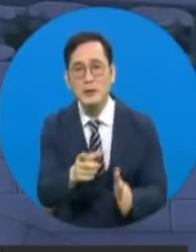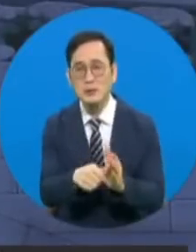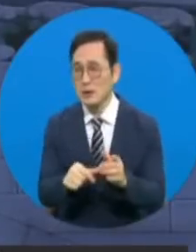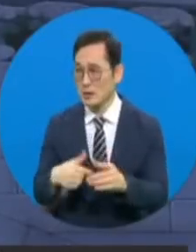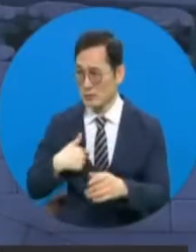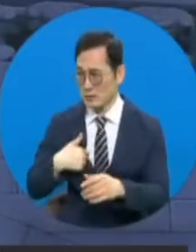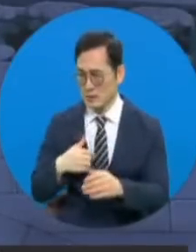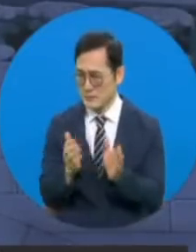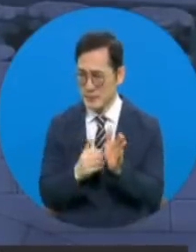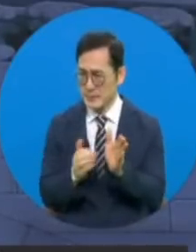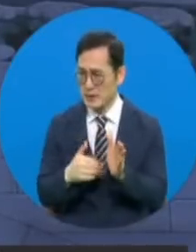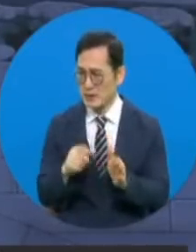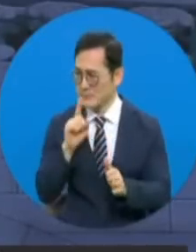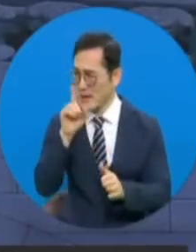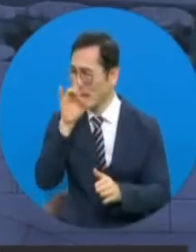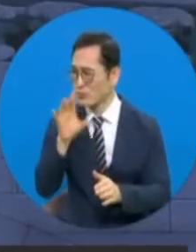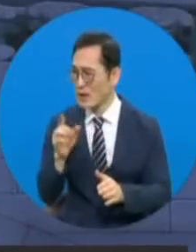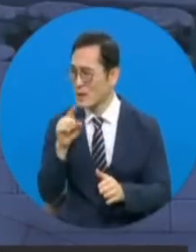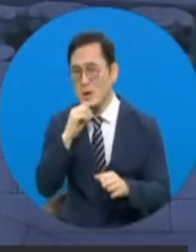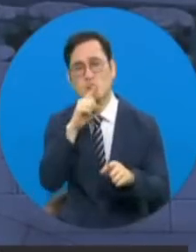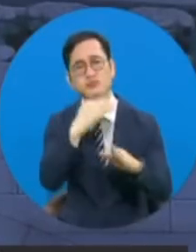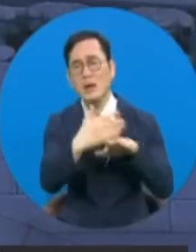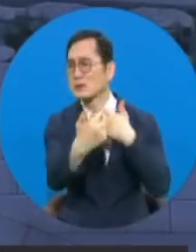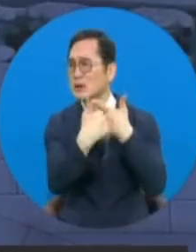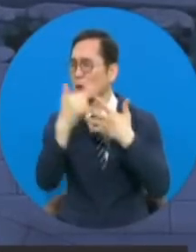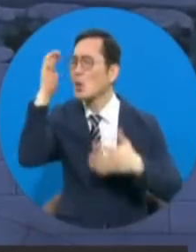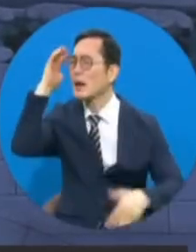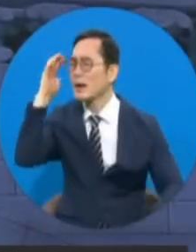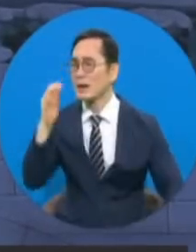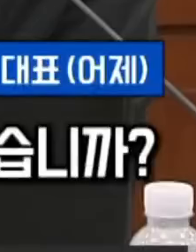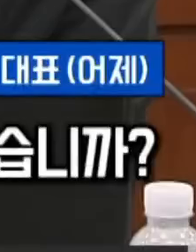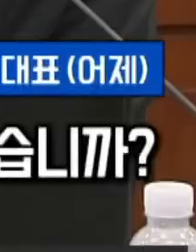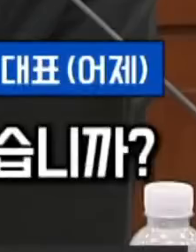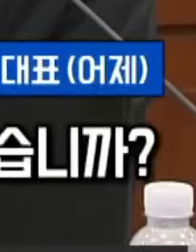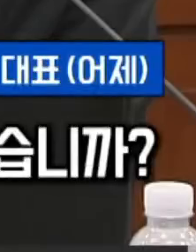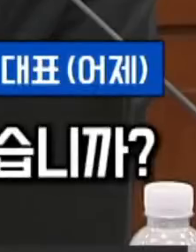없다라며 맞서운 건데요 어떤 장면인지 함께 보시겠습니다